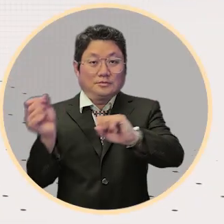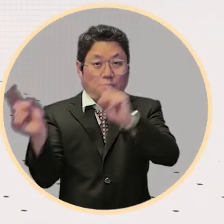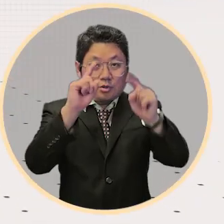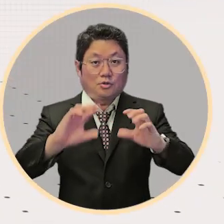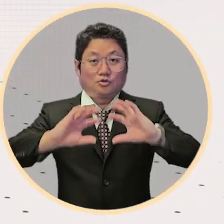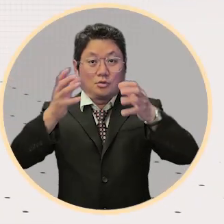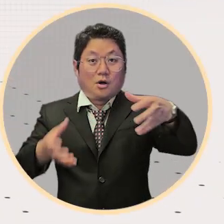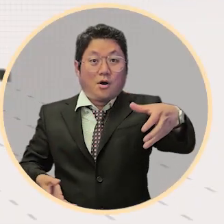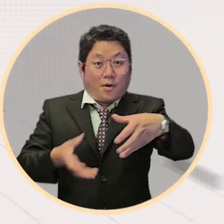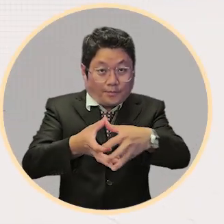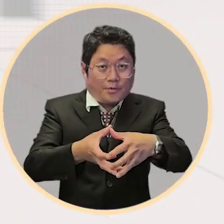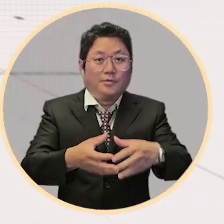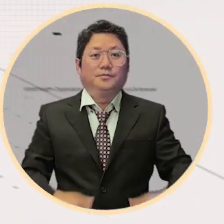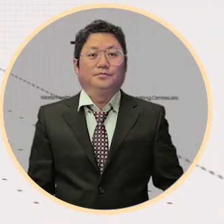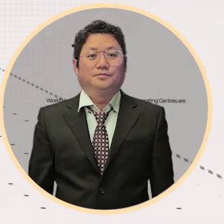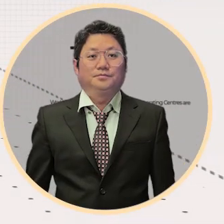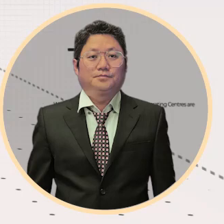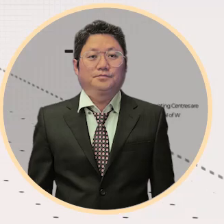국립재활원의 국제협력은